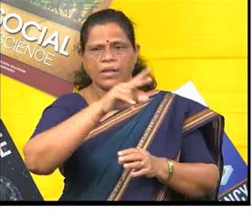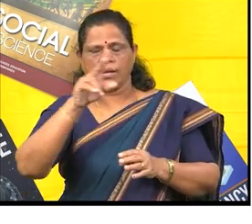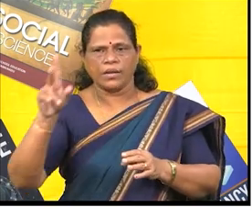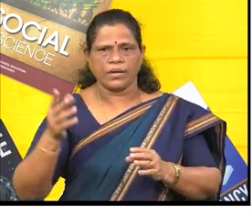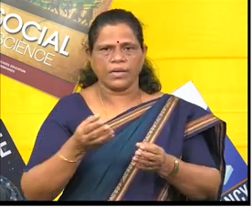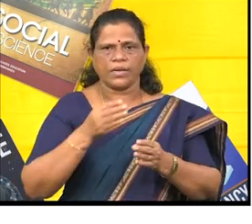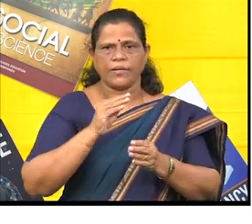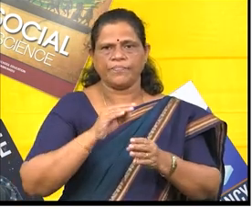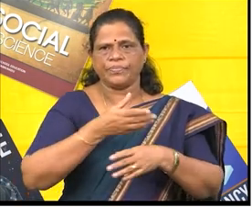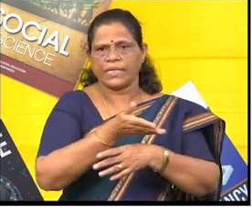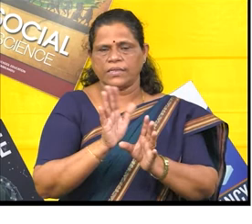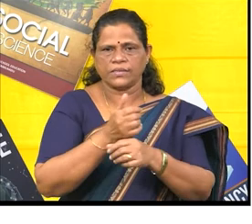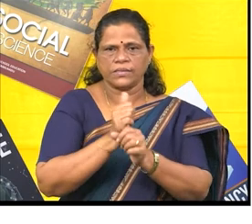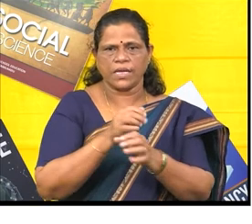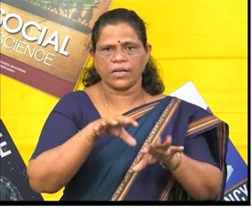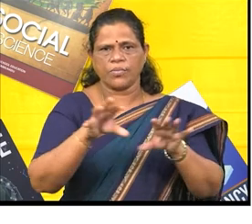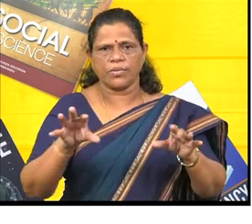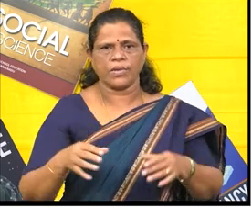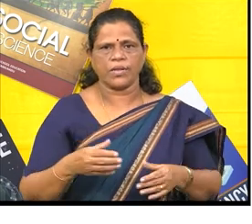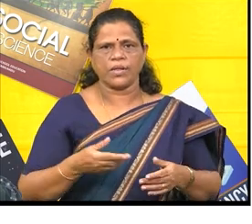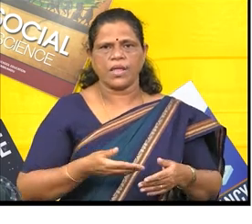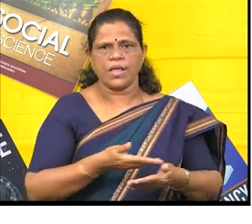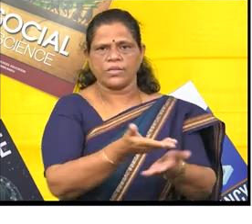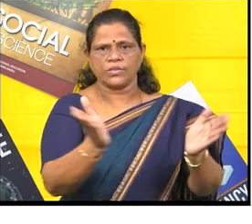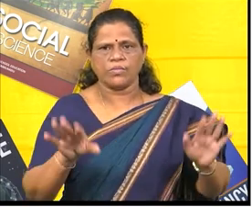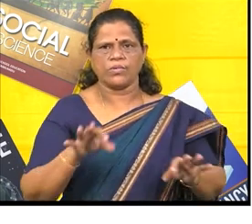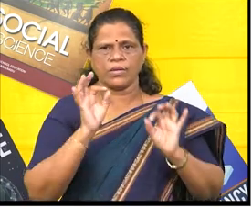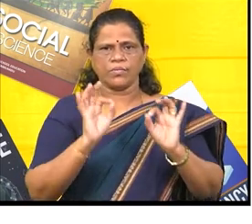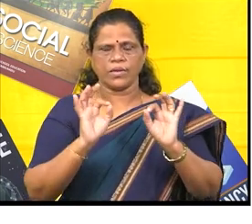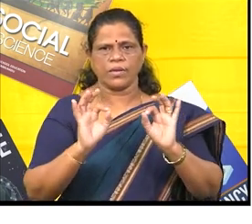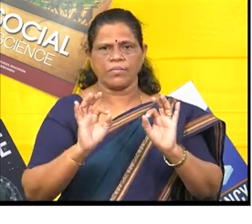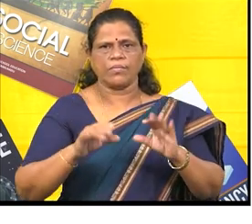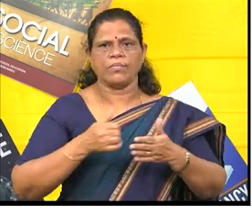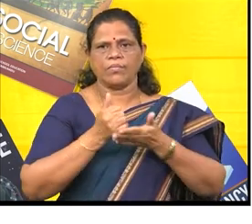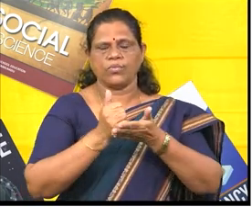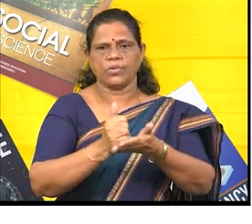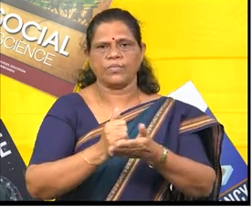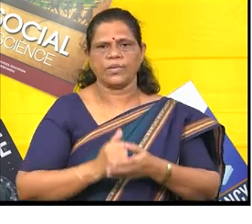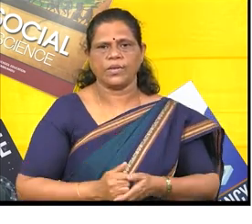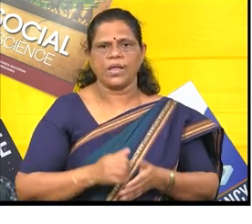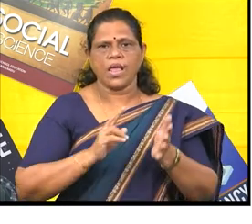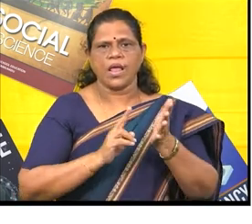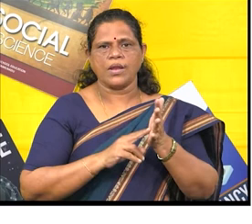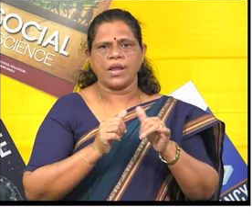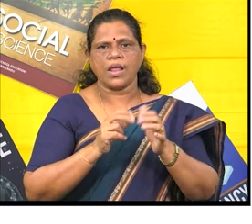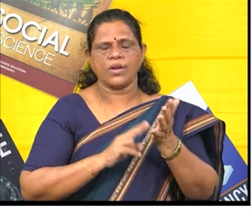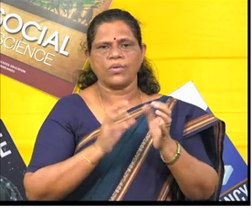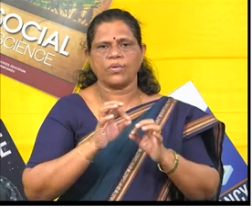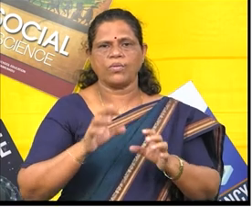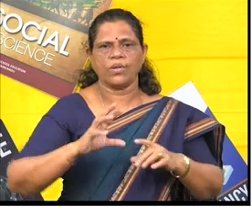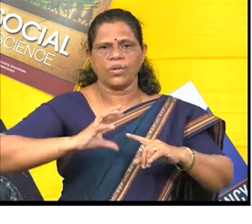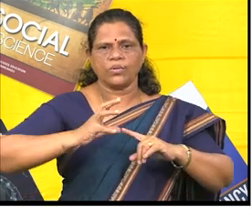எண்ணற்ற செயற்கை பொருள்களை தந்துள்ளது. அடுத்ததாக சமுதாயத்துக்கு மிகப்பெரிய பங்களிப்பை தருகிறது. இப்போது நானோ